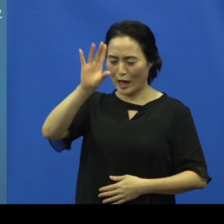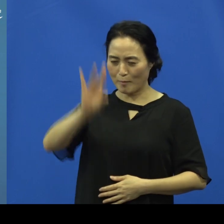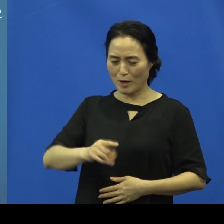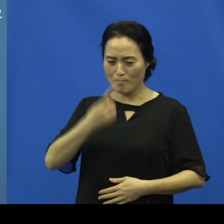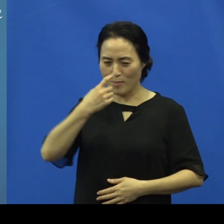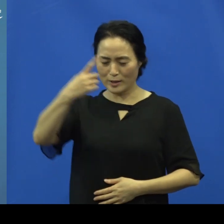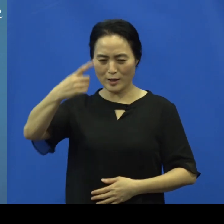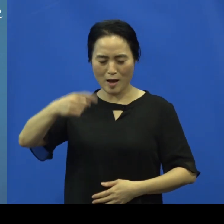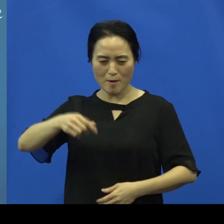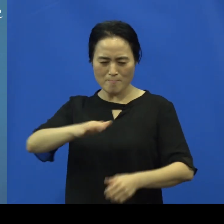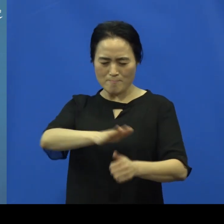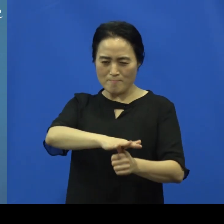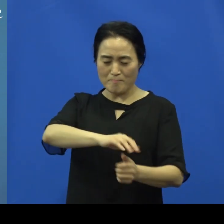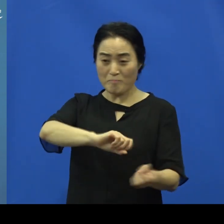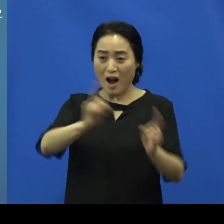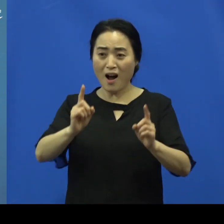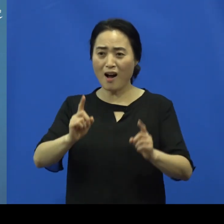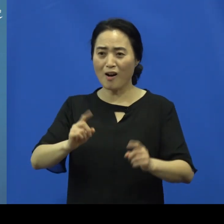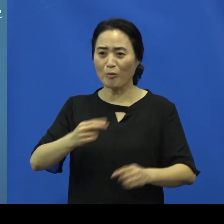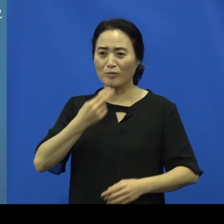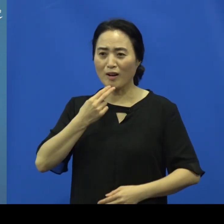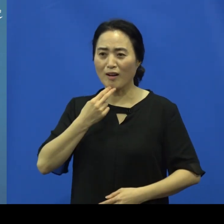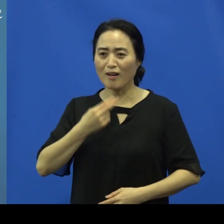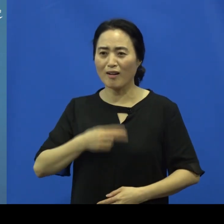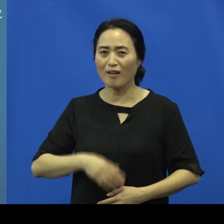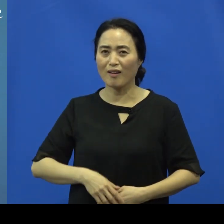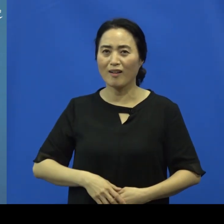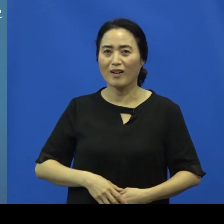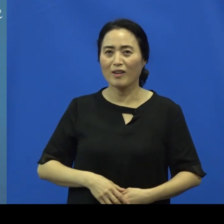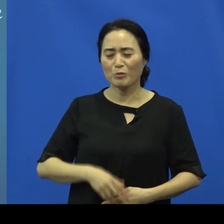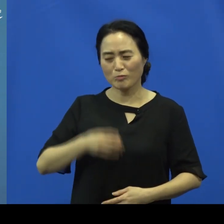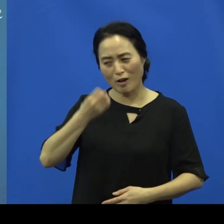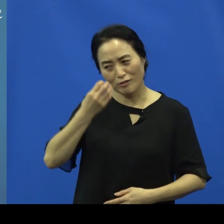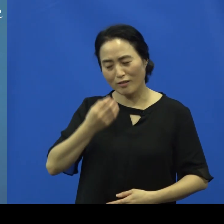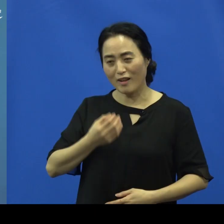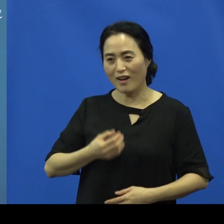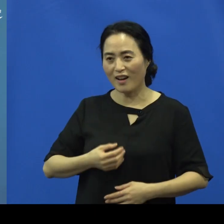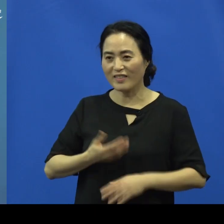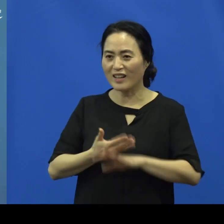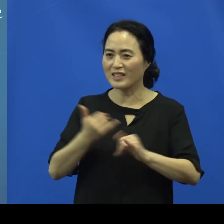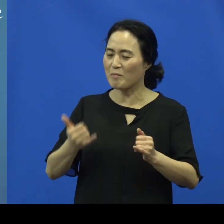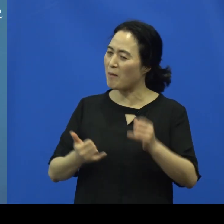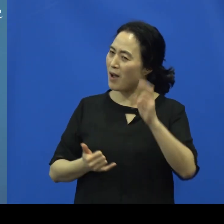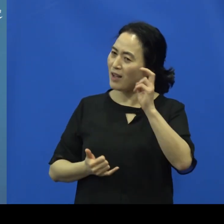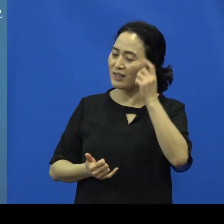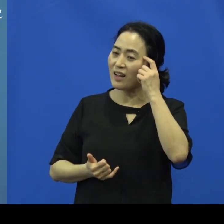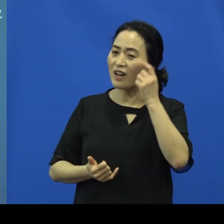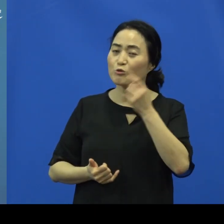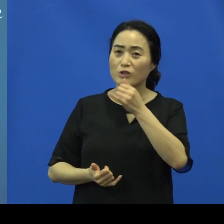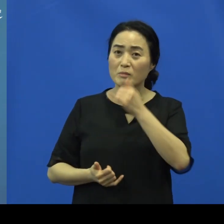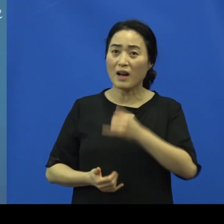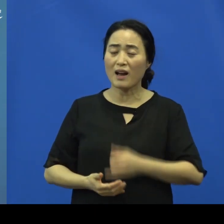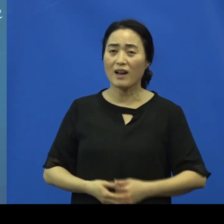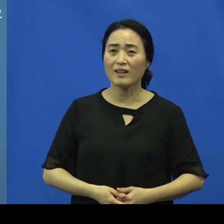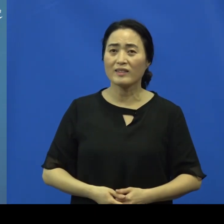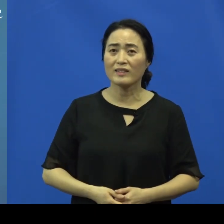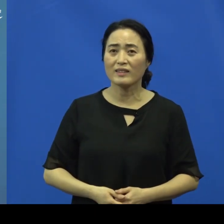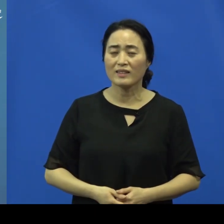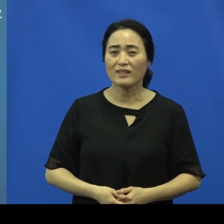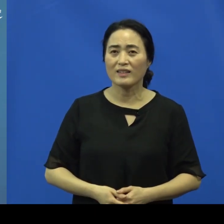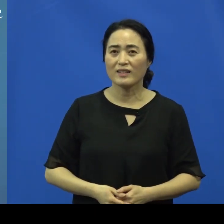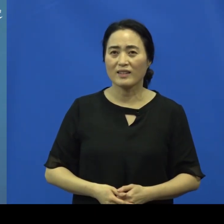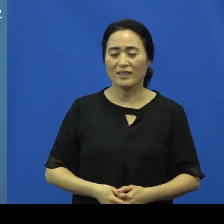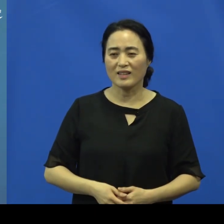그러나 여러분, 제3자 아들을 살려내려고 하는 그 일에 관심이 없는 사람들의 입장에서 보면 그건